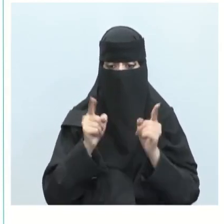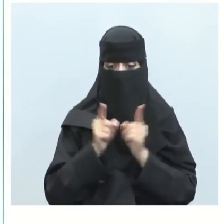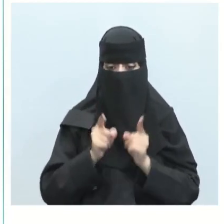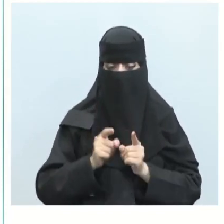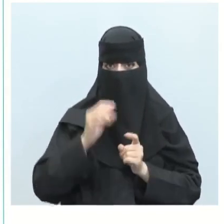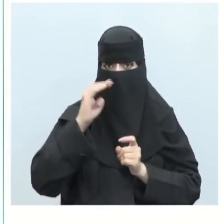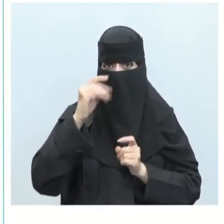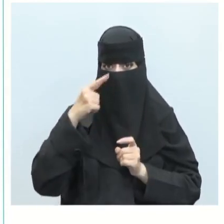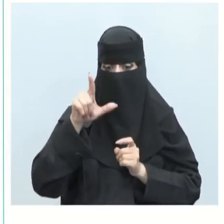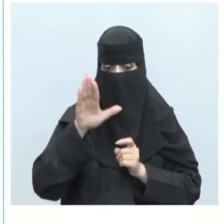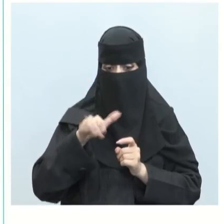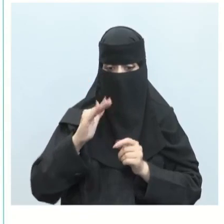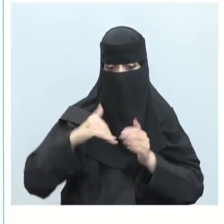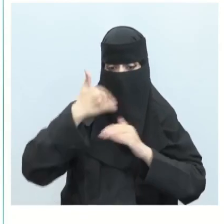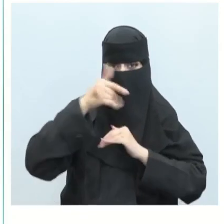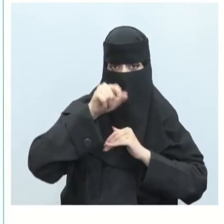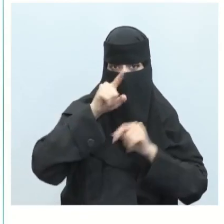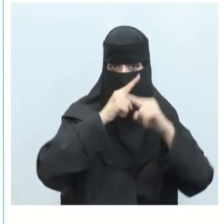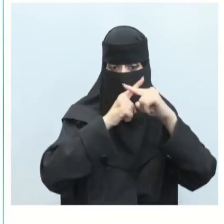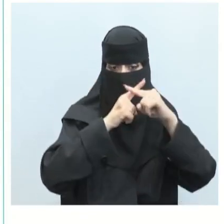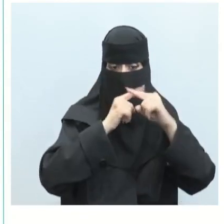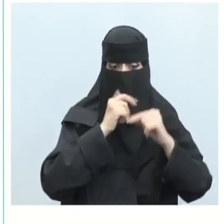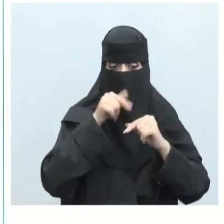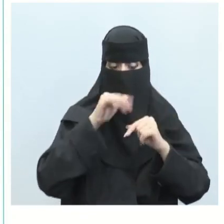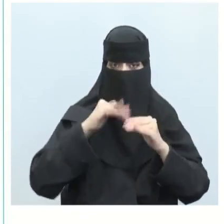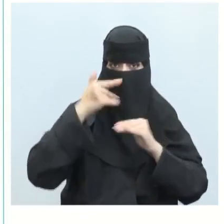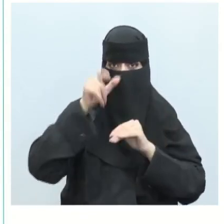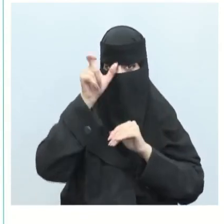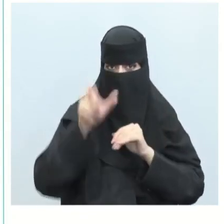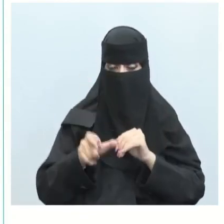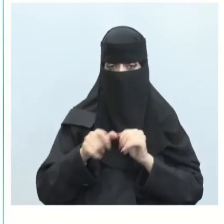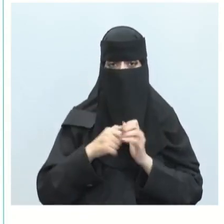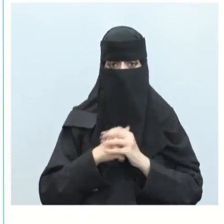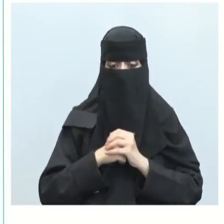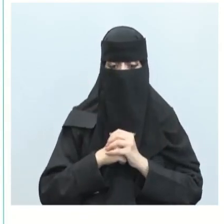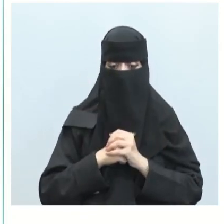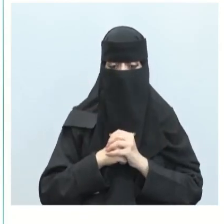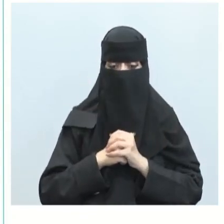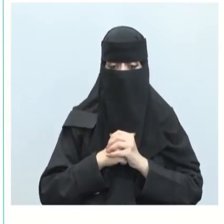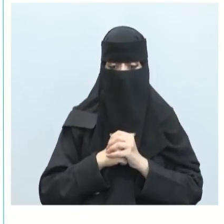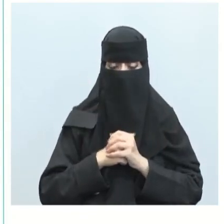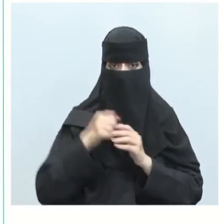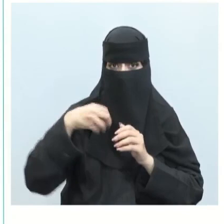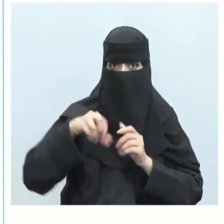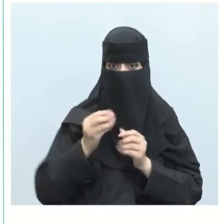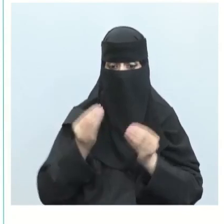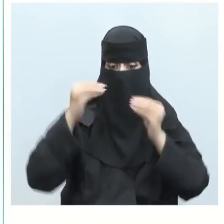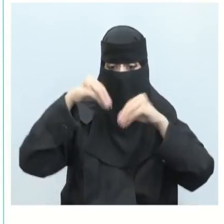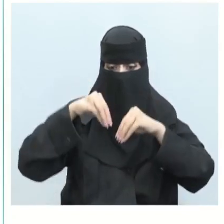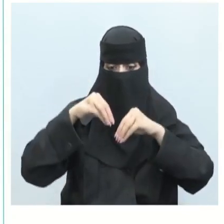والويب في السؤال الاول حدد الجمله الصحيحه والجمله الخاطئه فيما يلي الفقره